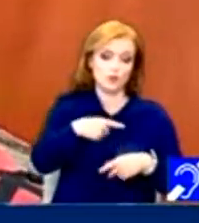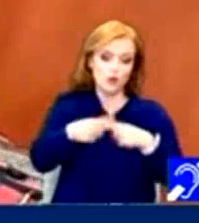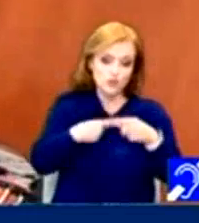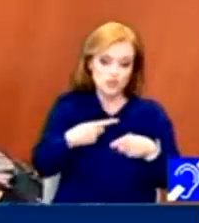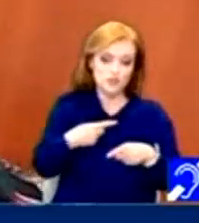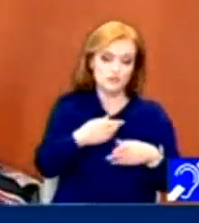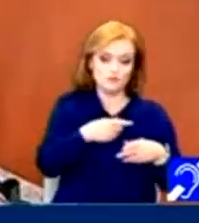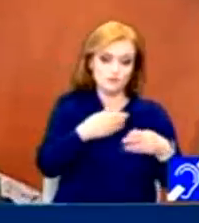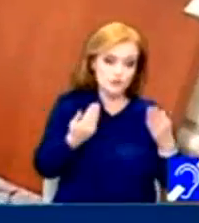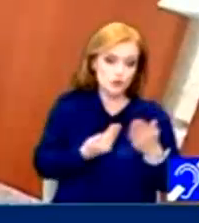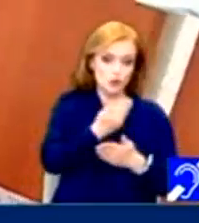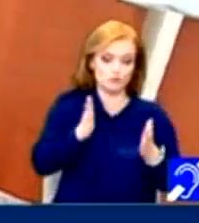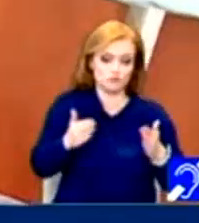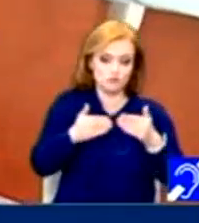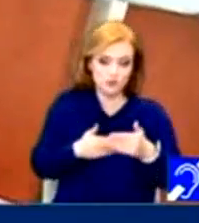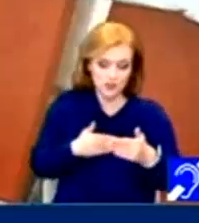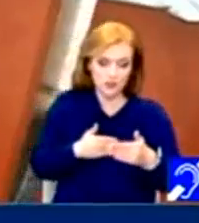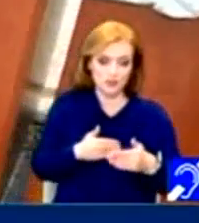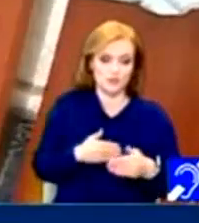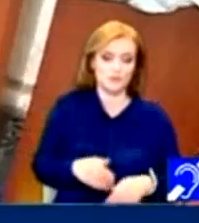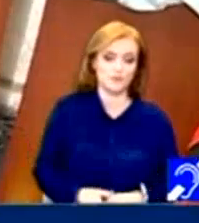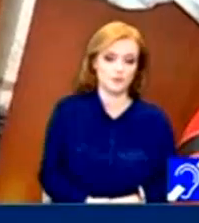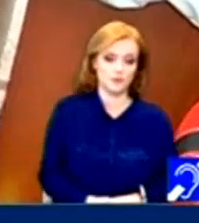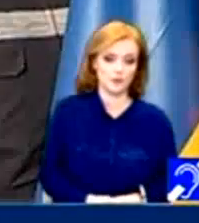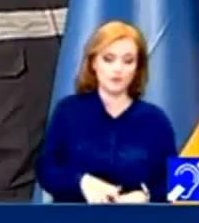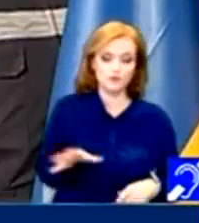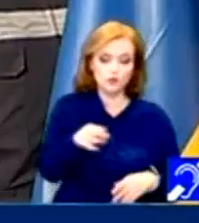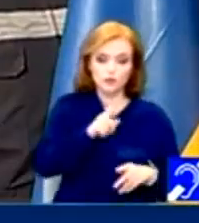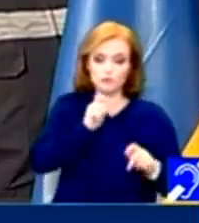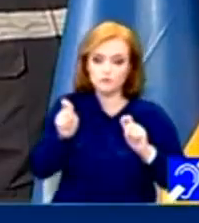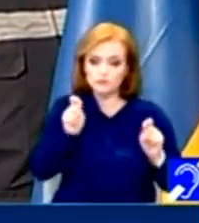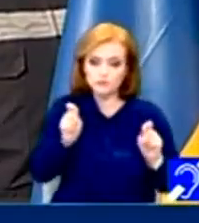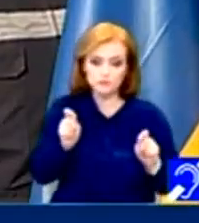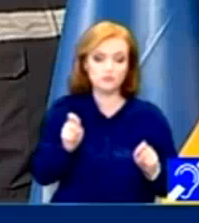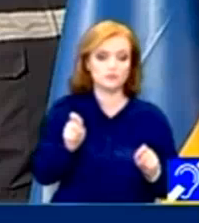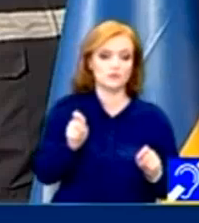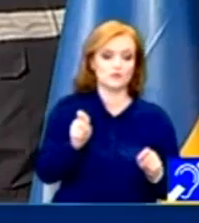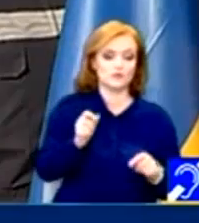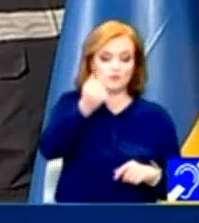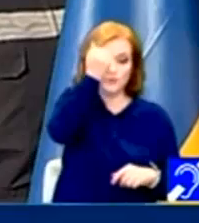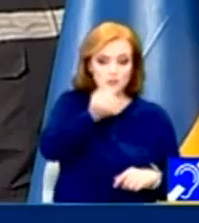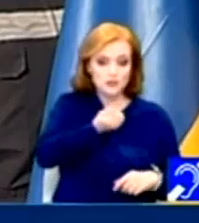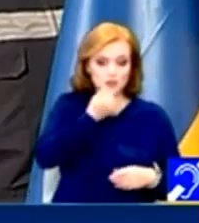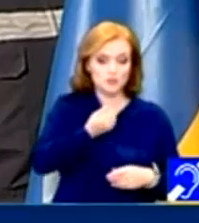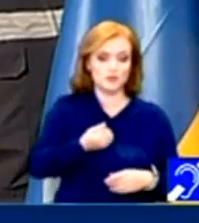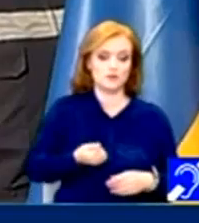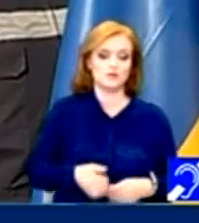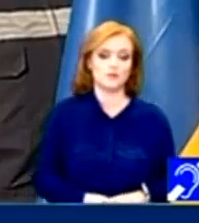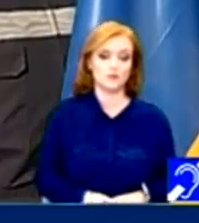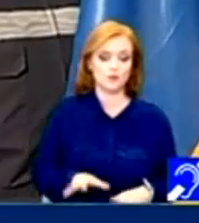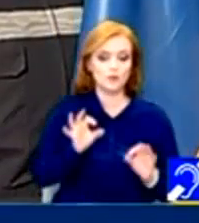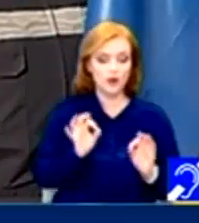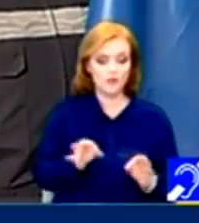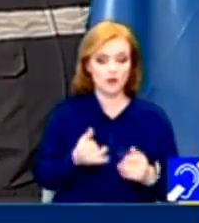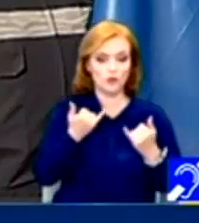echipament. Acest echipament donat este bine că este complementat de către aceste instruiri, acea